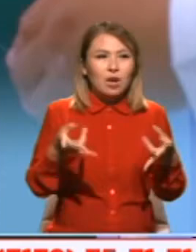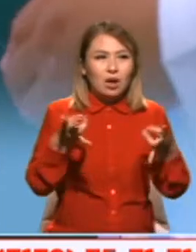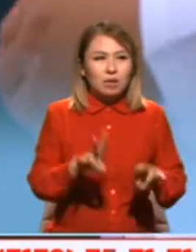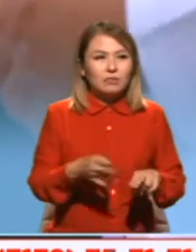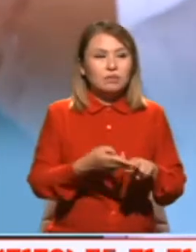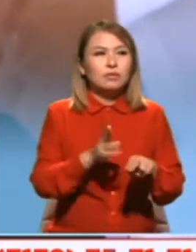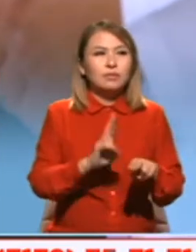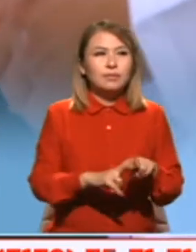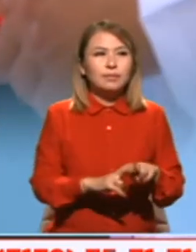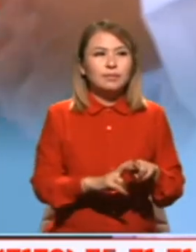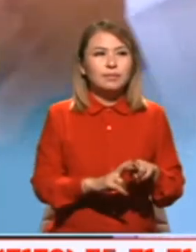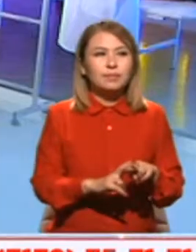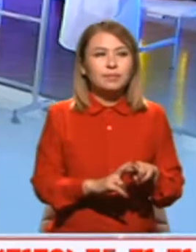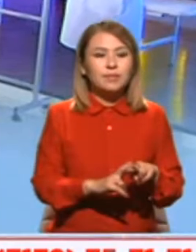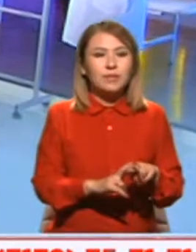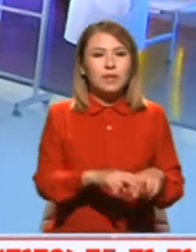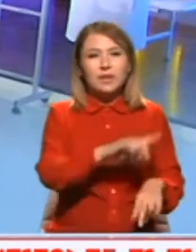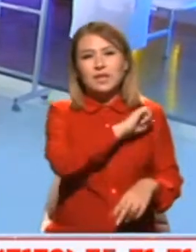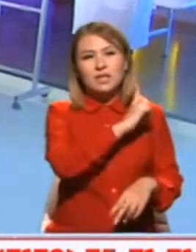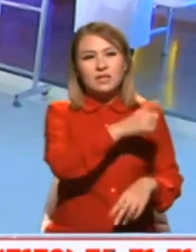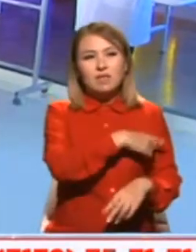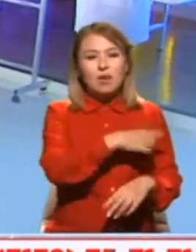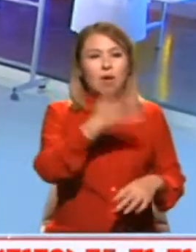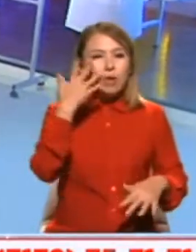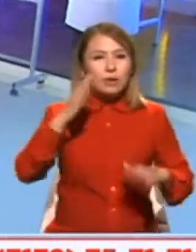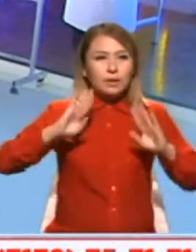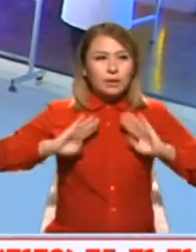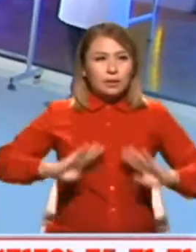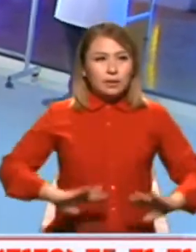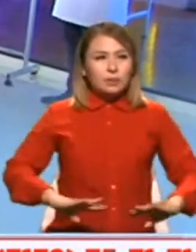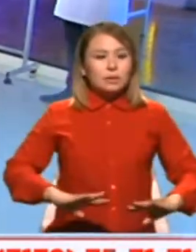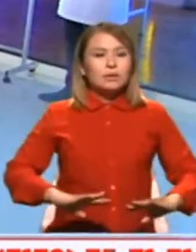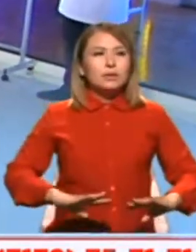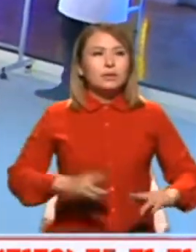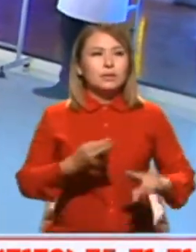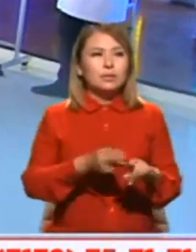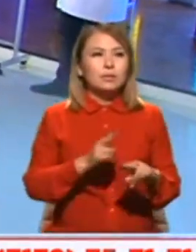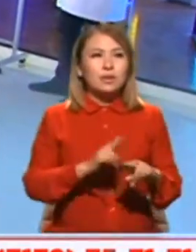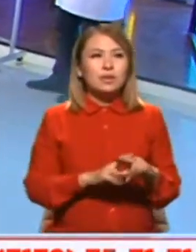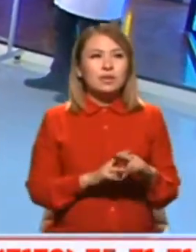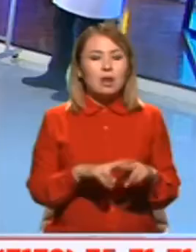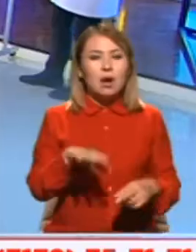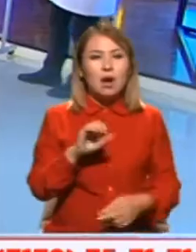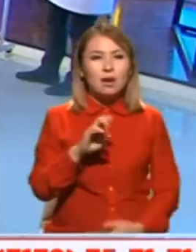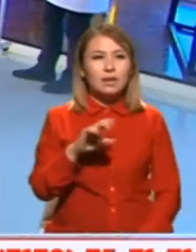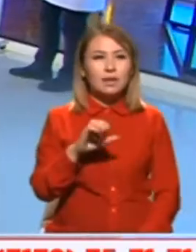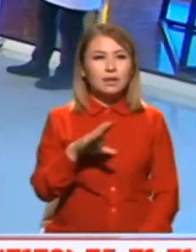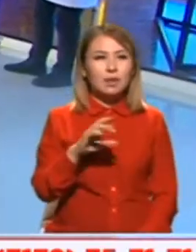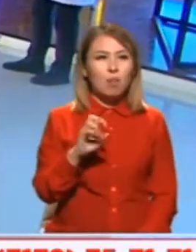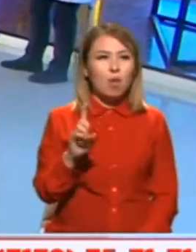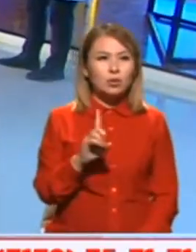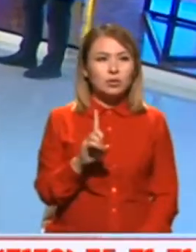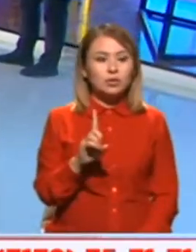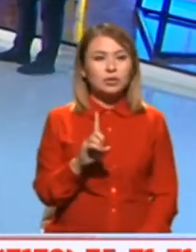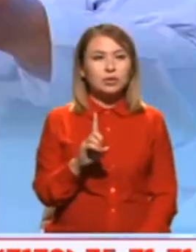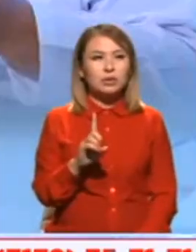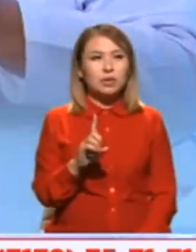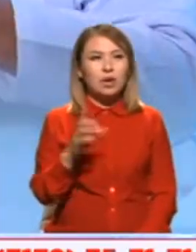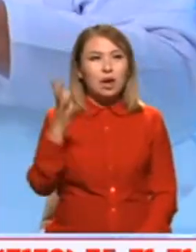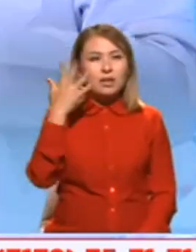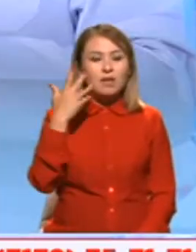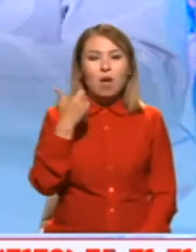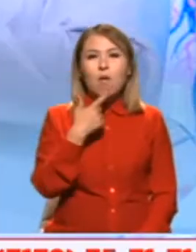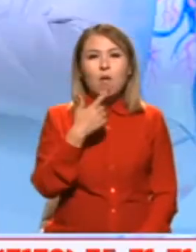Одан қатты, яғни давлениемен төменге қарай түскеннен кейін енді бұл жерде анастомоз болады. Яғни анастомоз кезінде артерия